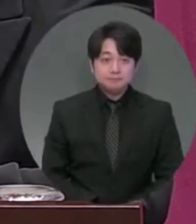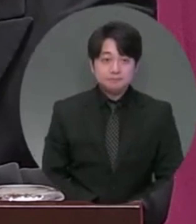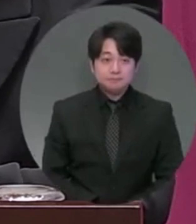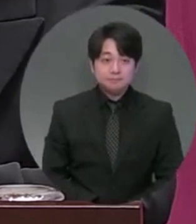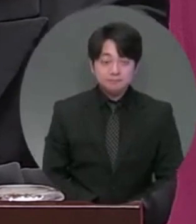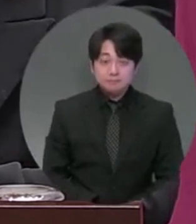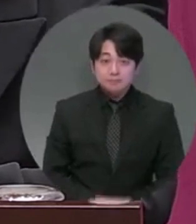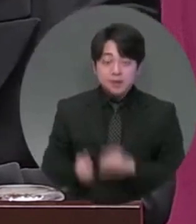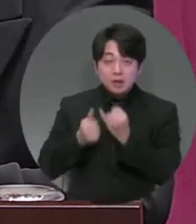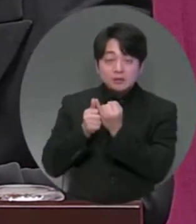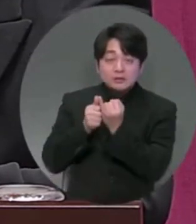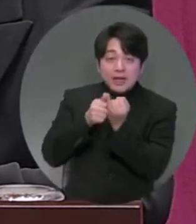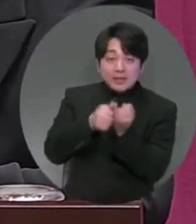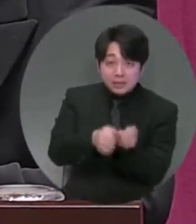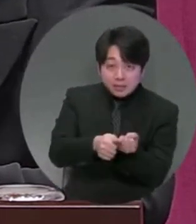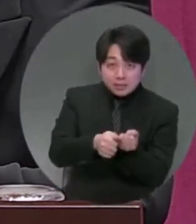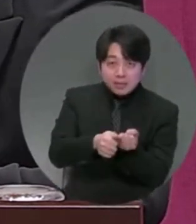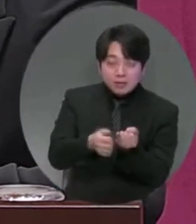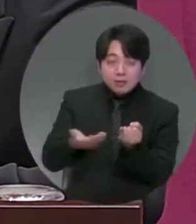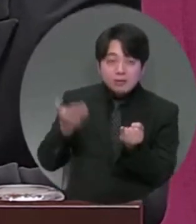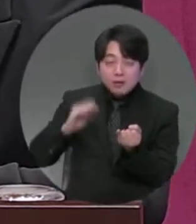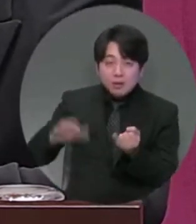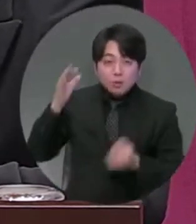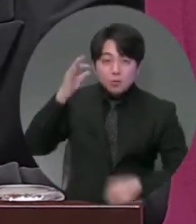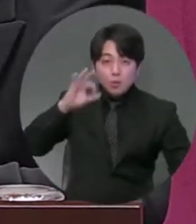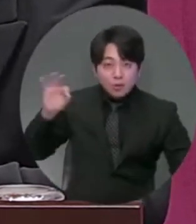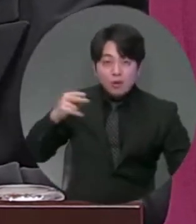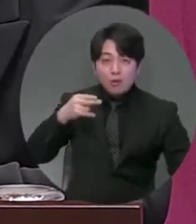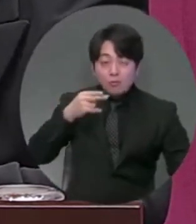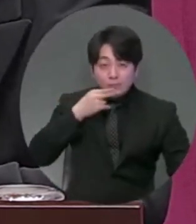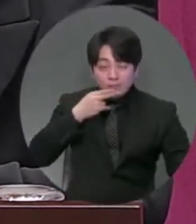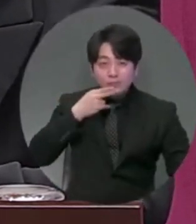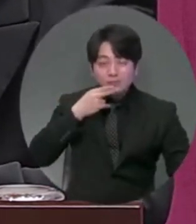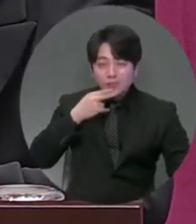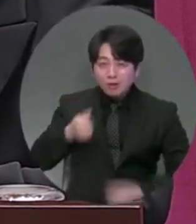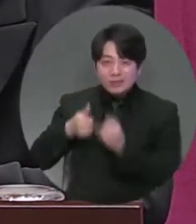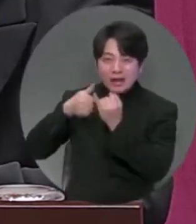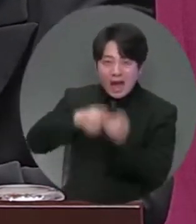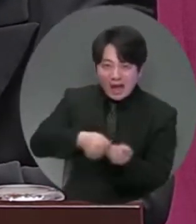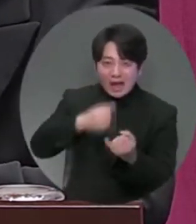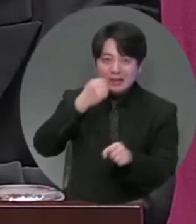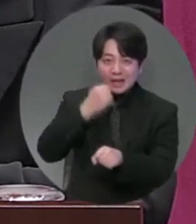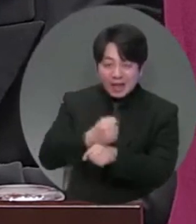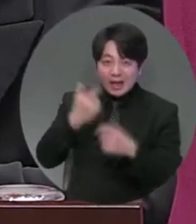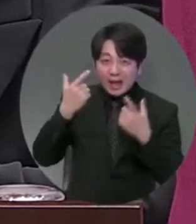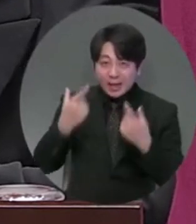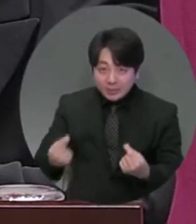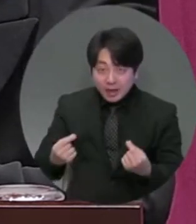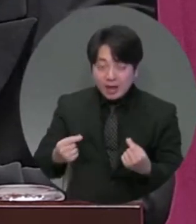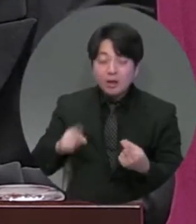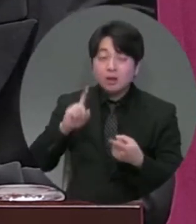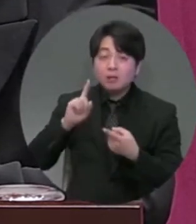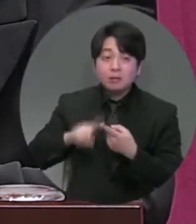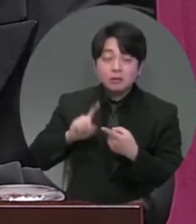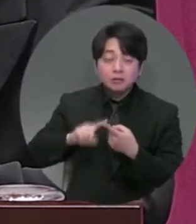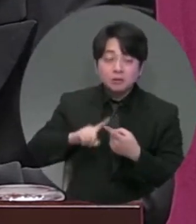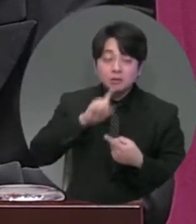얘기해 보겠습니다 계속 잘 해주시고요 그 조금 전에 여가부 장관님과 질문 다 보셨죠